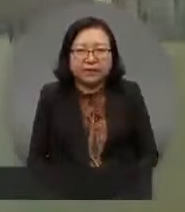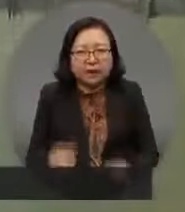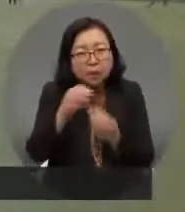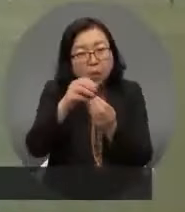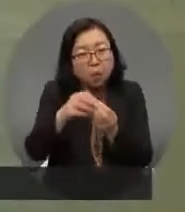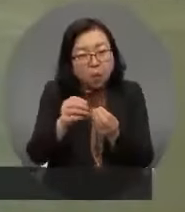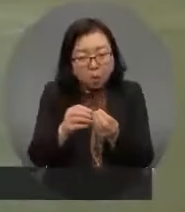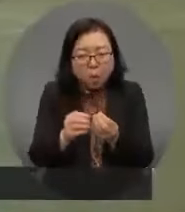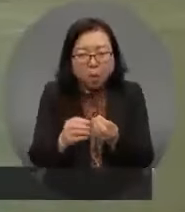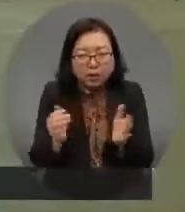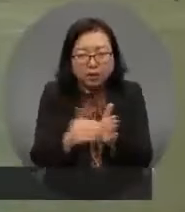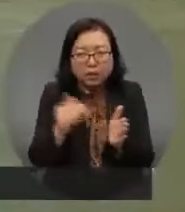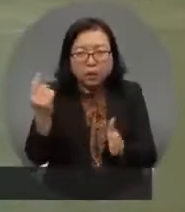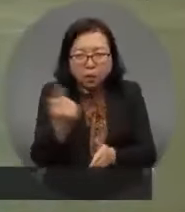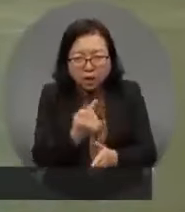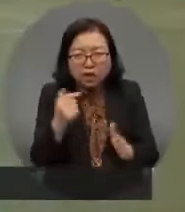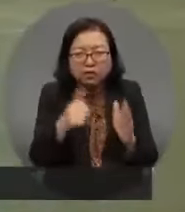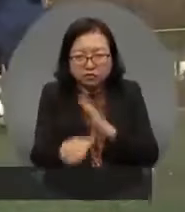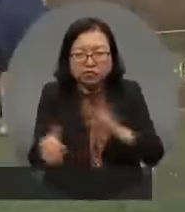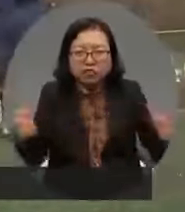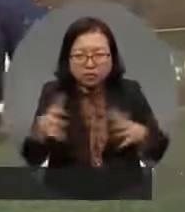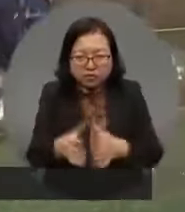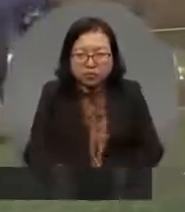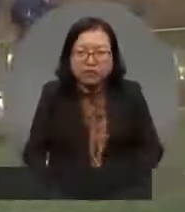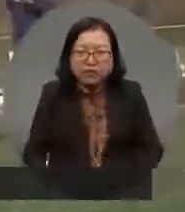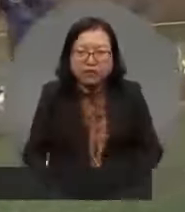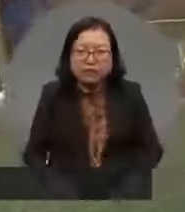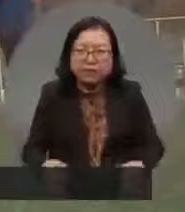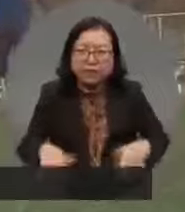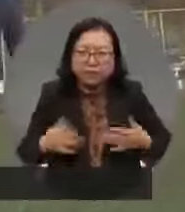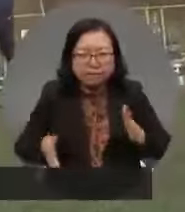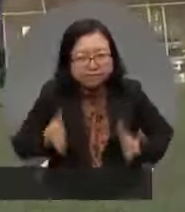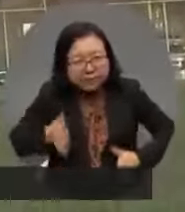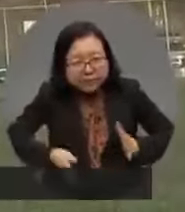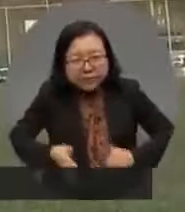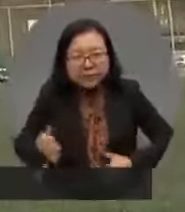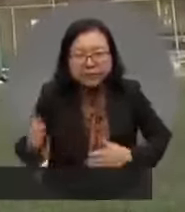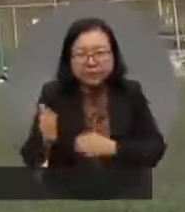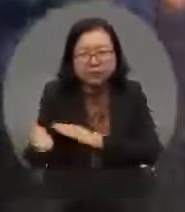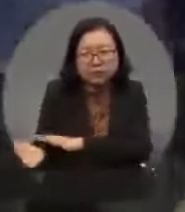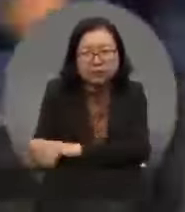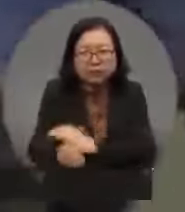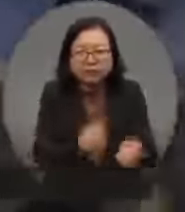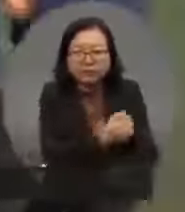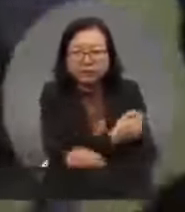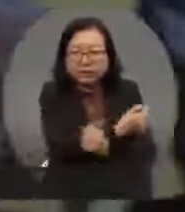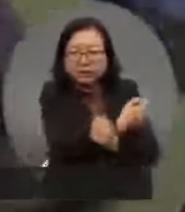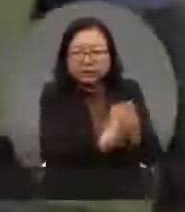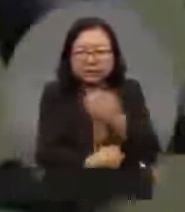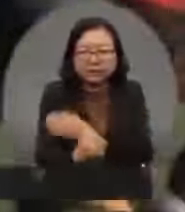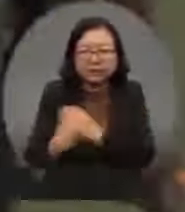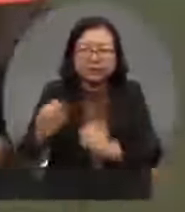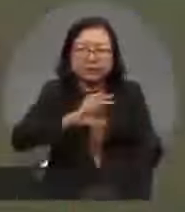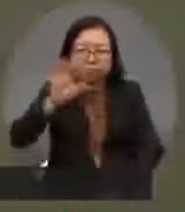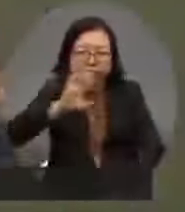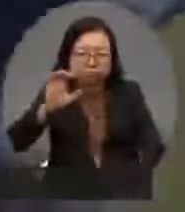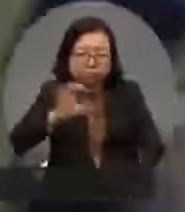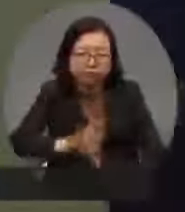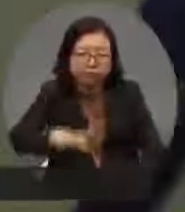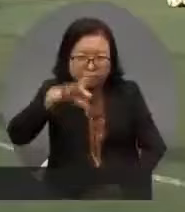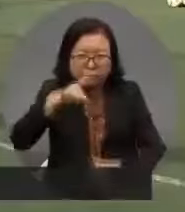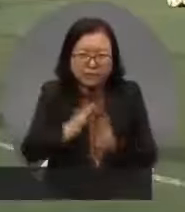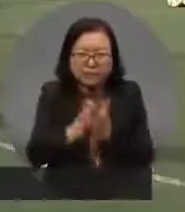명절을 보내고 온 선수들이 한자리에 모였습니다. 가볍게 달리기와 스트레칭으로 몸을 풀며 올해 첫 국내 훈련을